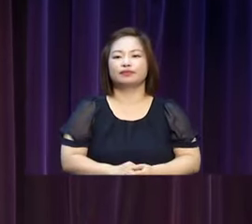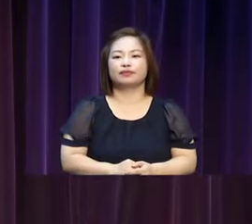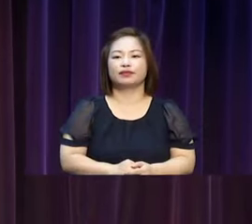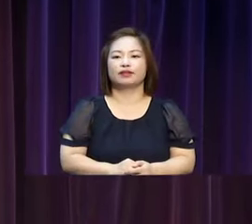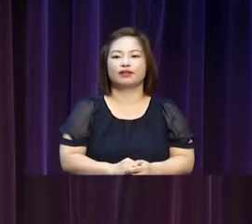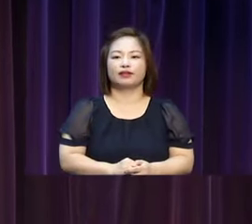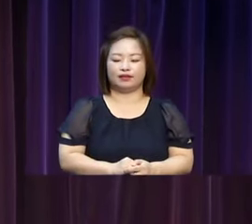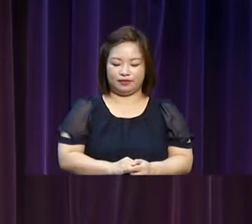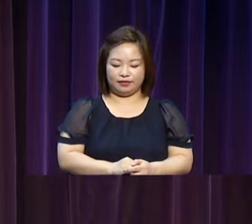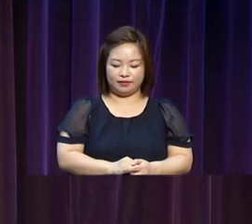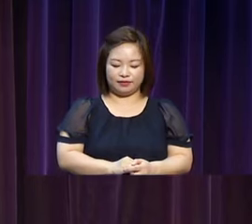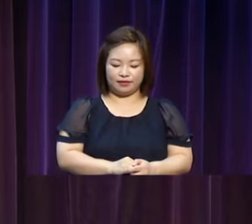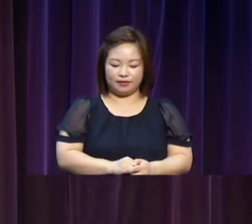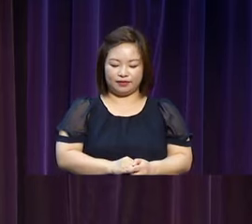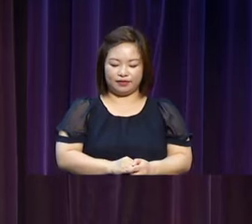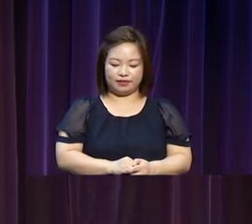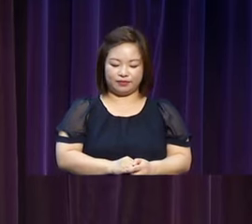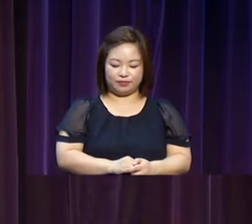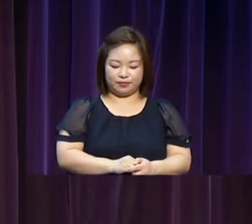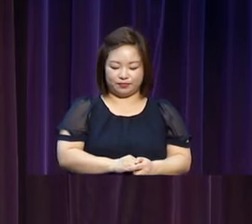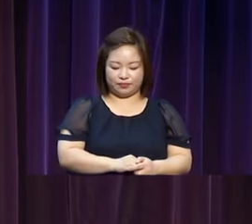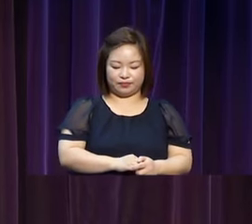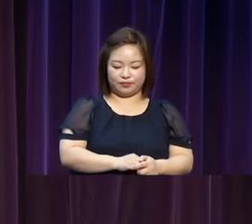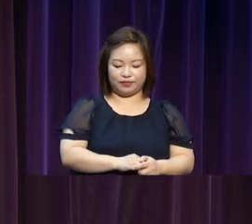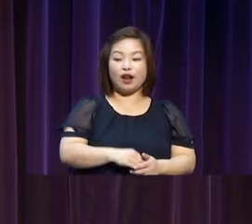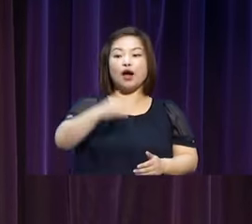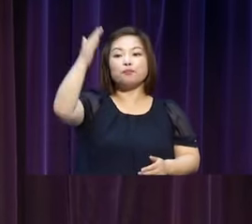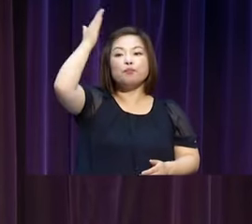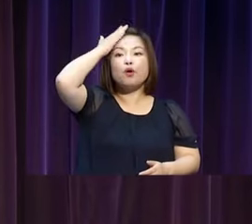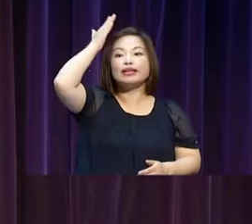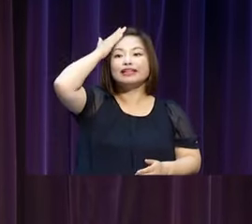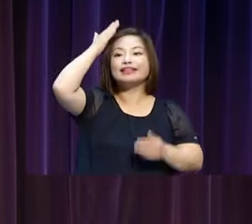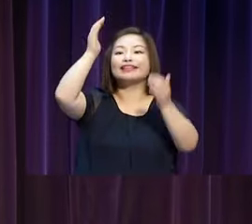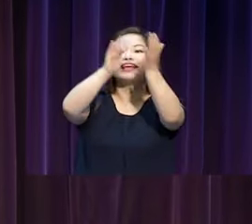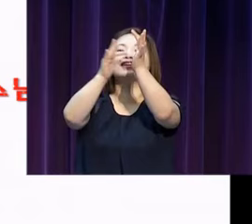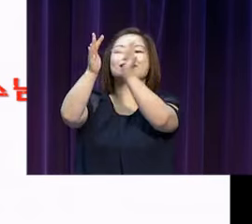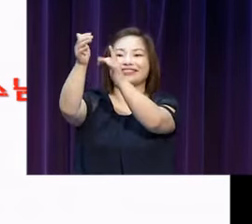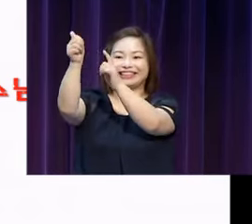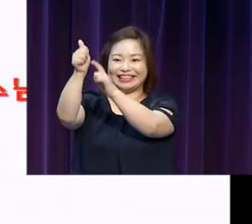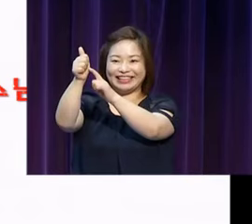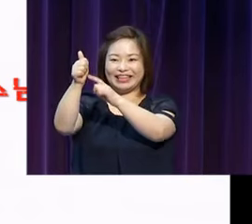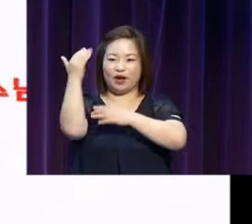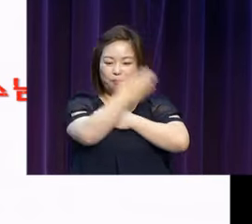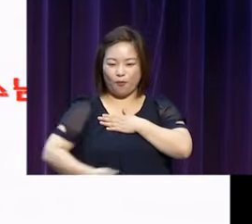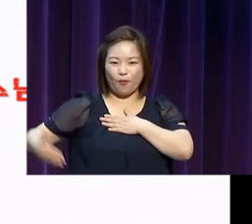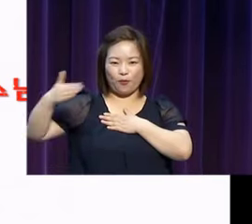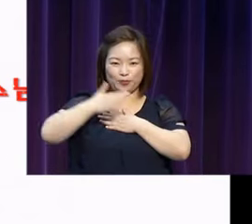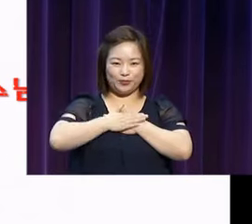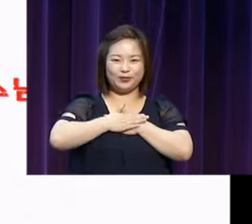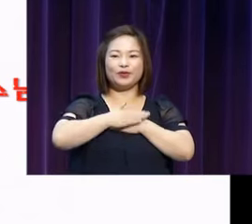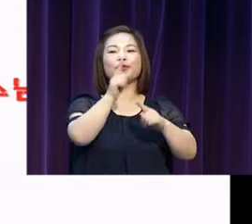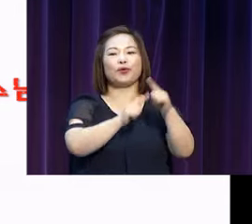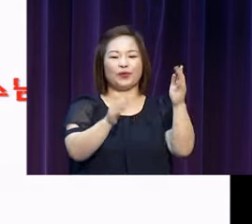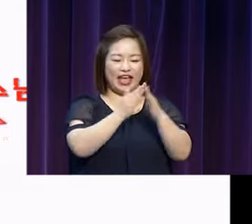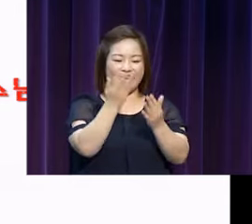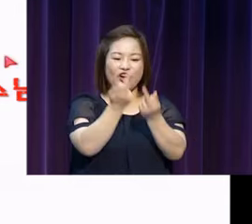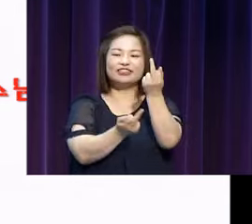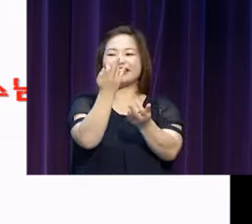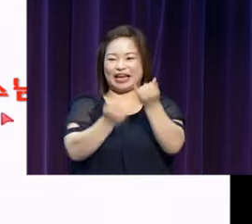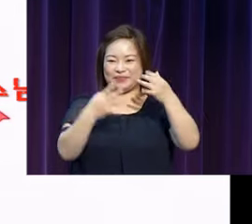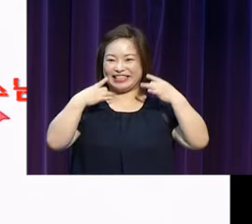사람으로 표현을 하셨는데 머리는 예수님입니다. 몸은 교회입니다. 그래서 머리